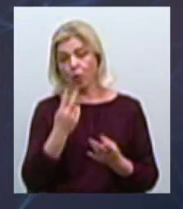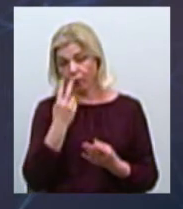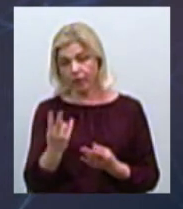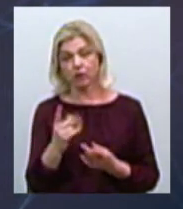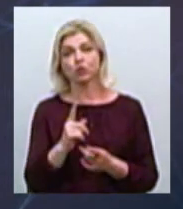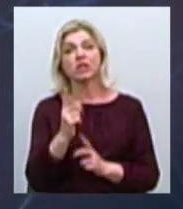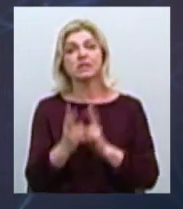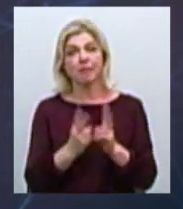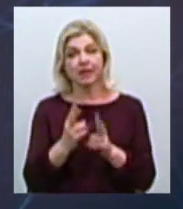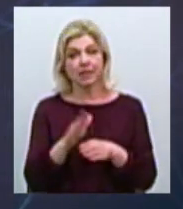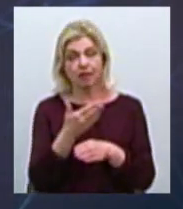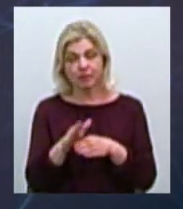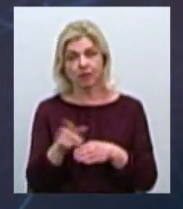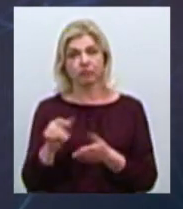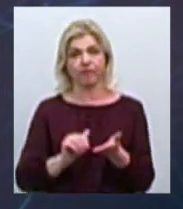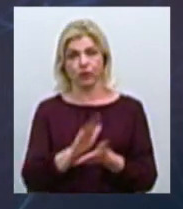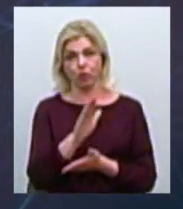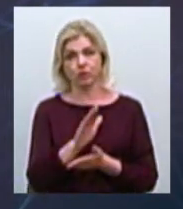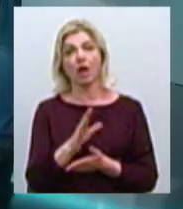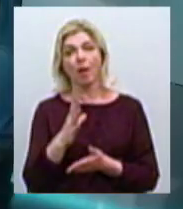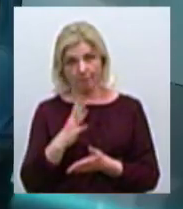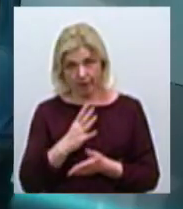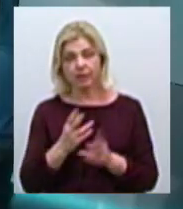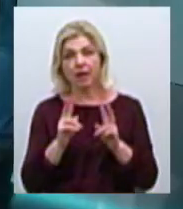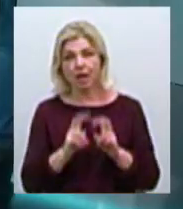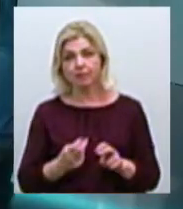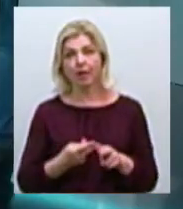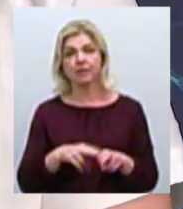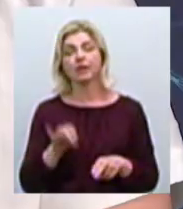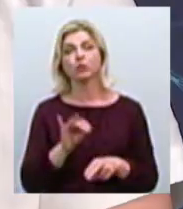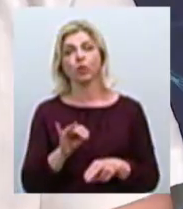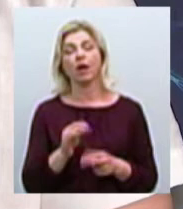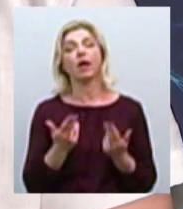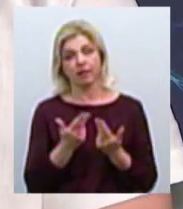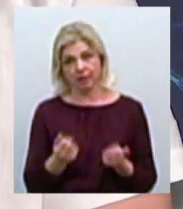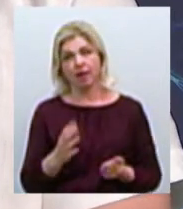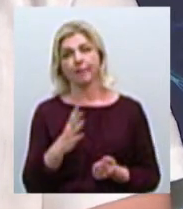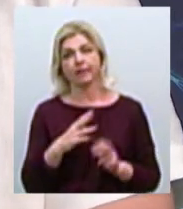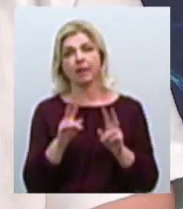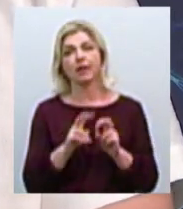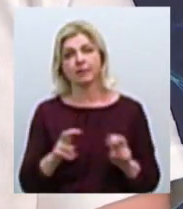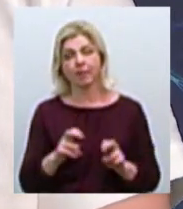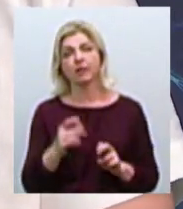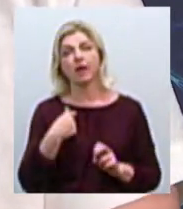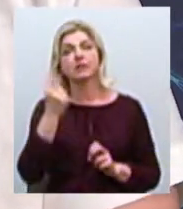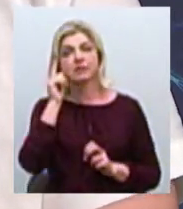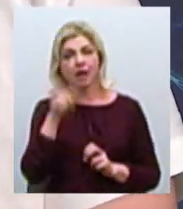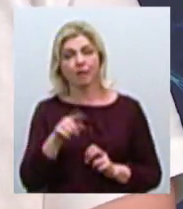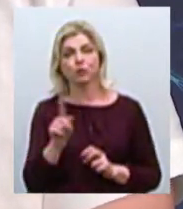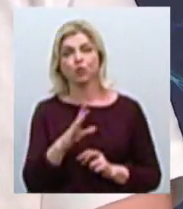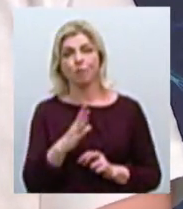Чи розглядалася ця історія? Да, эта история рассматривалась. Мы знаем о том, что были поставлены на заводе...